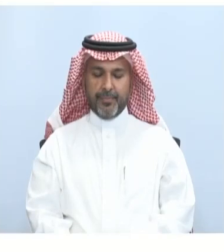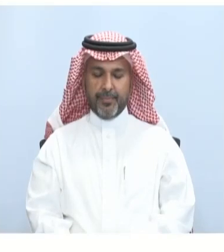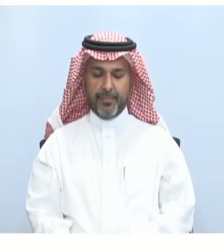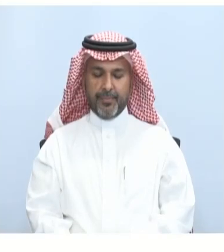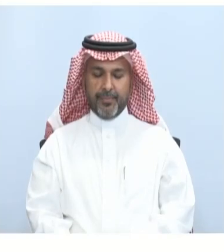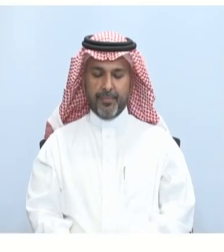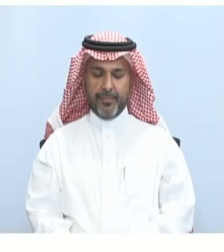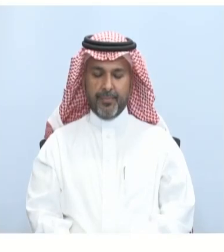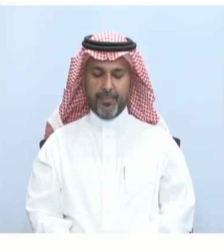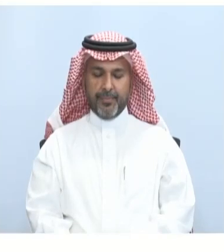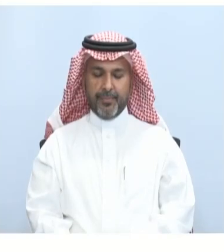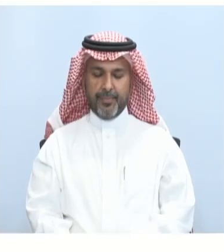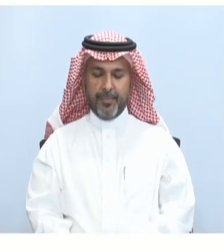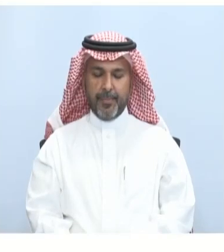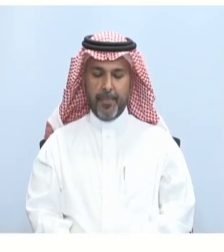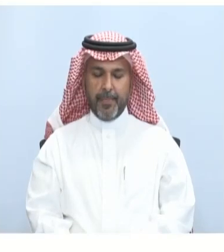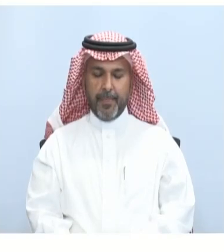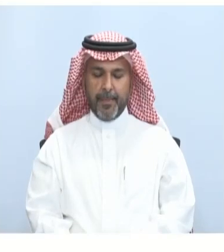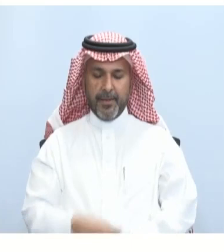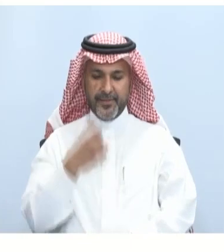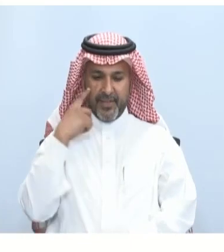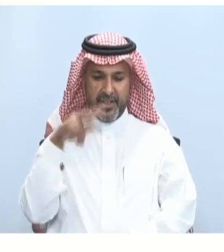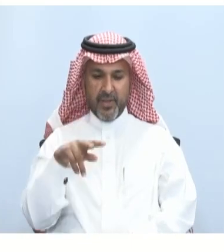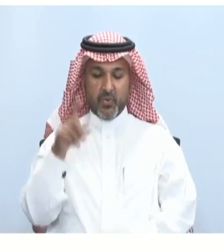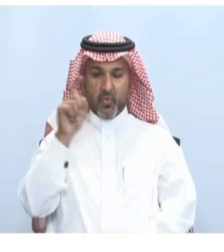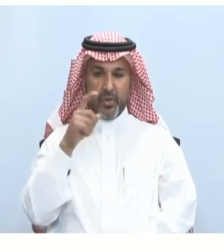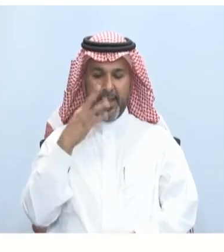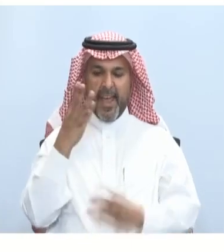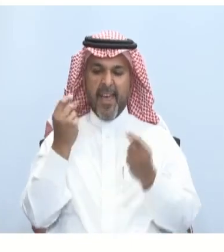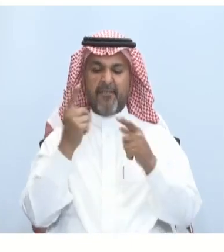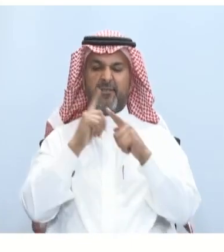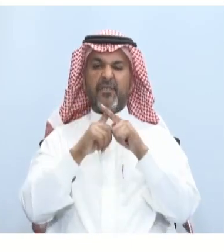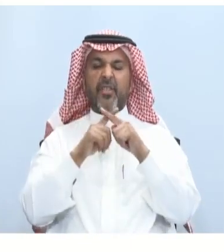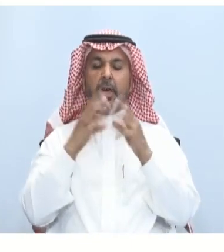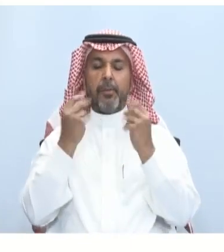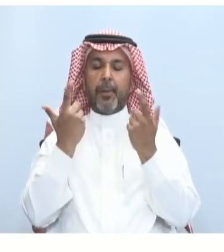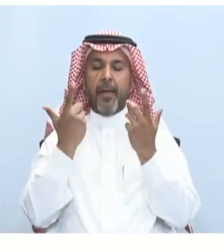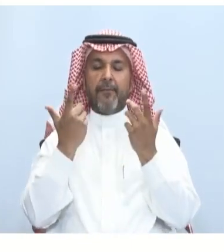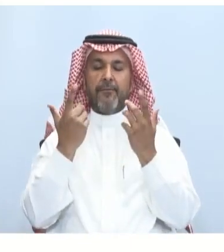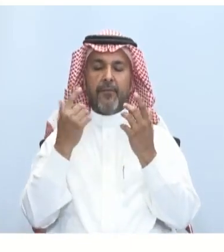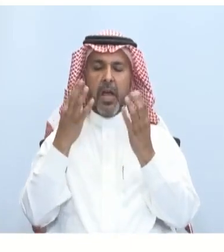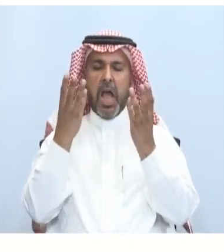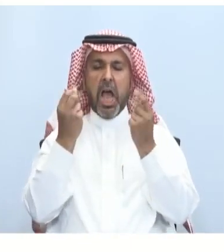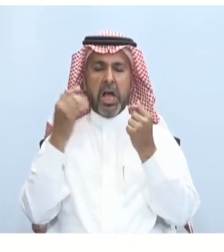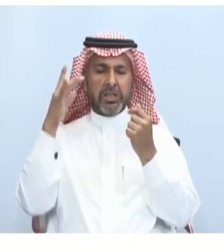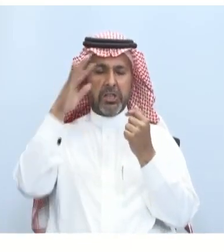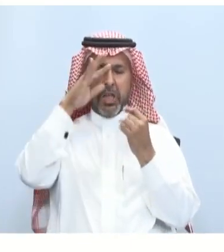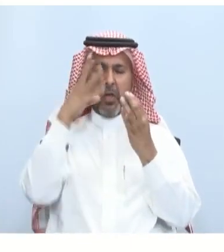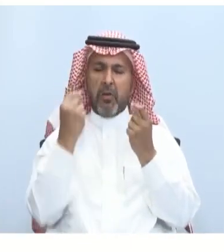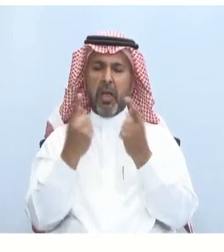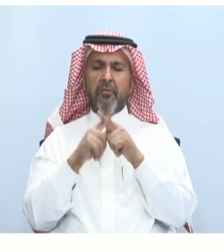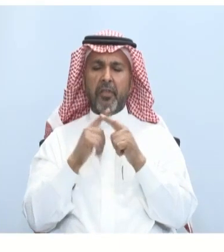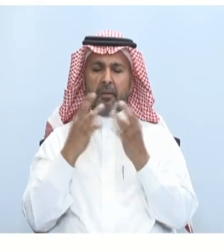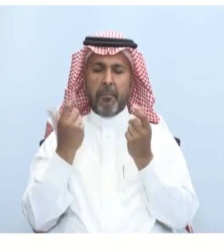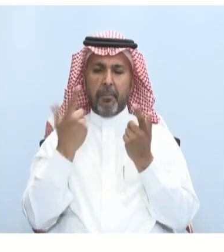ضرب الاعداد التخيليه البحته اوجد ناتج كلا مما ياتي الان كيف اضرب عددين تخيليين بحتين كيف طبعا هنا